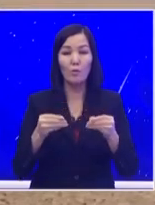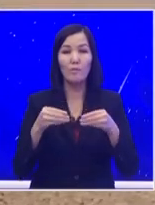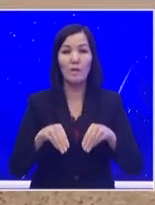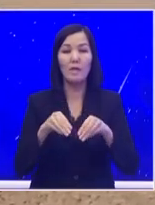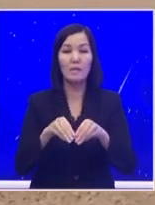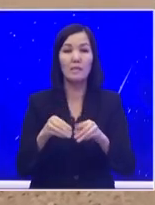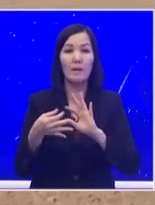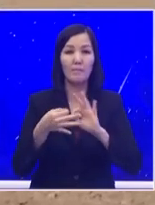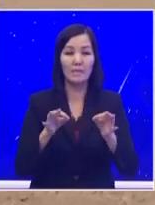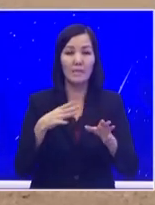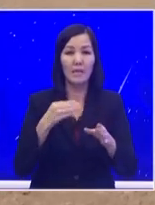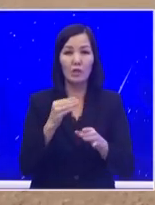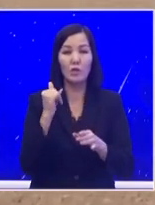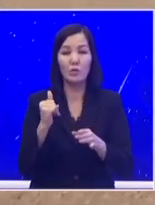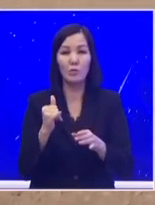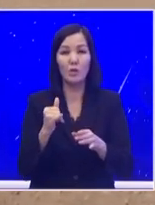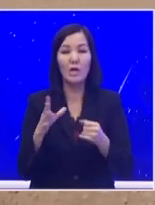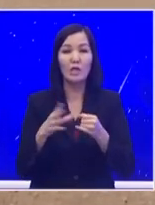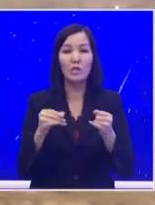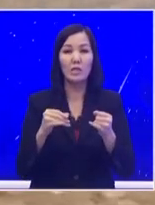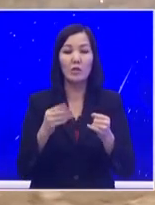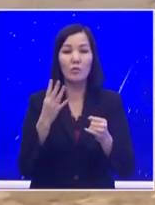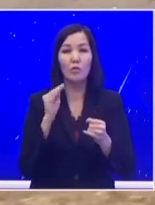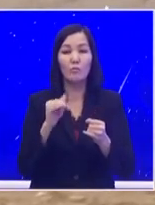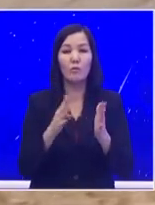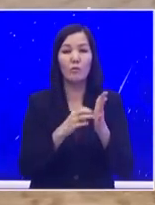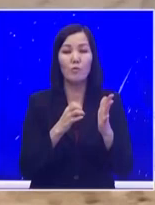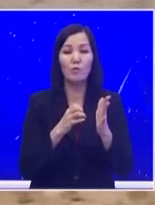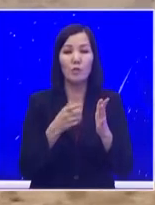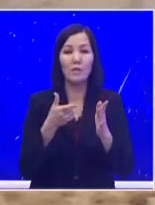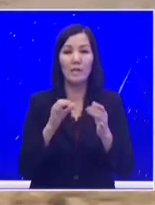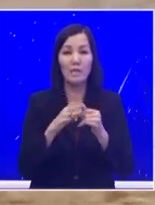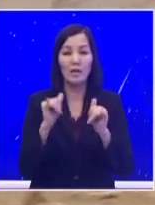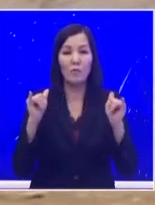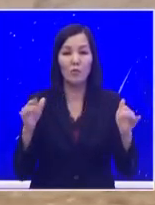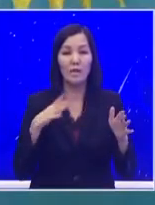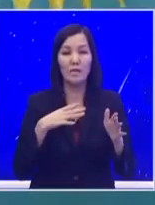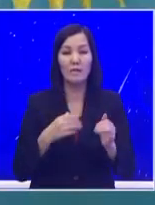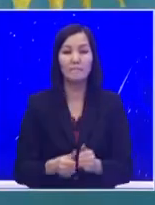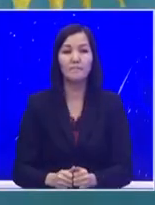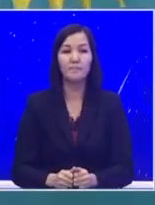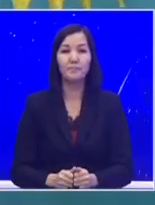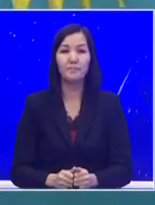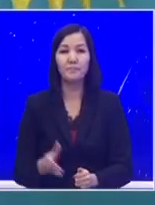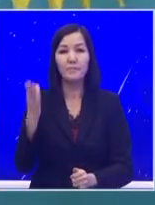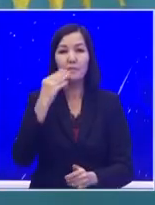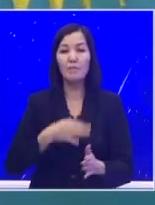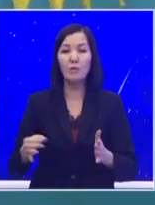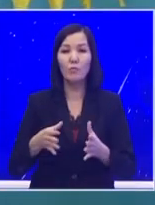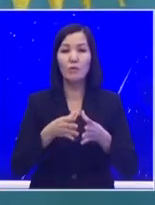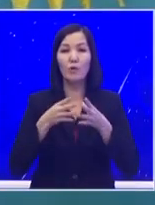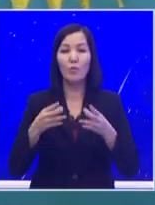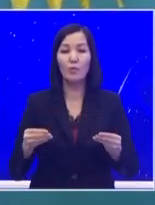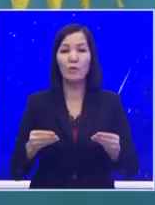дайындық пысықталды. Жетісулықтар биыл егістік алқабын 4900 гектар алқапқа ұлғайтыпты. Облыста көктемгі